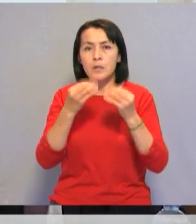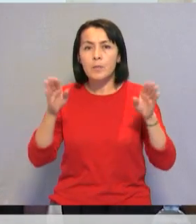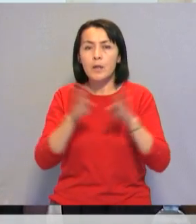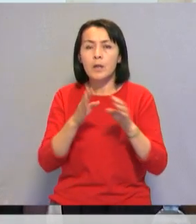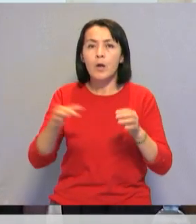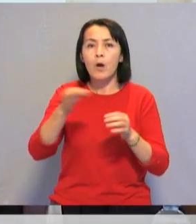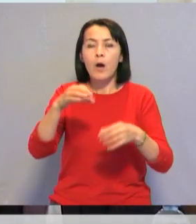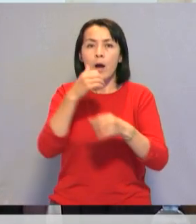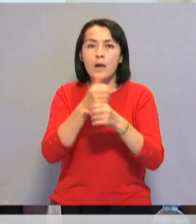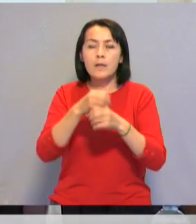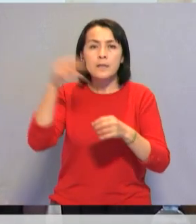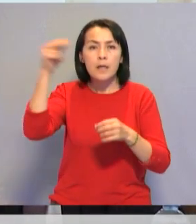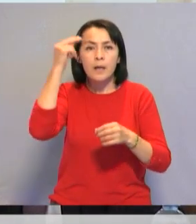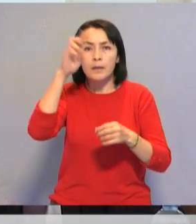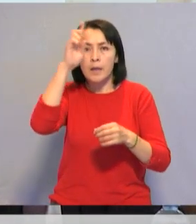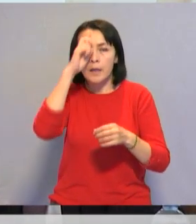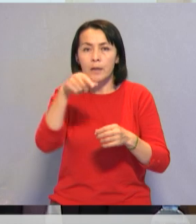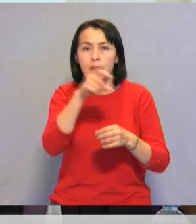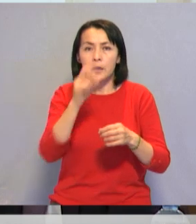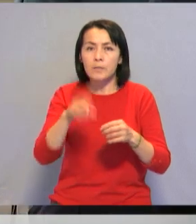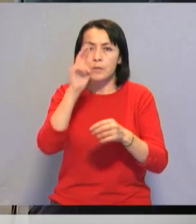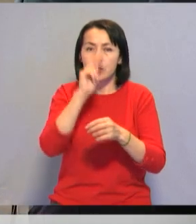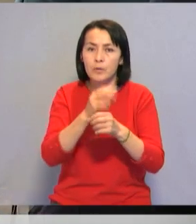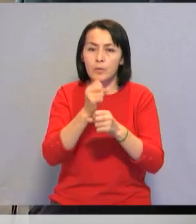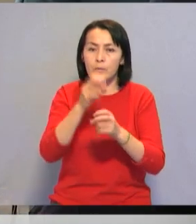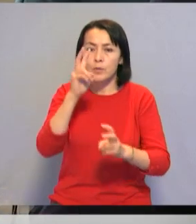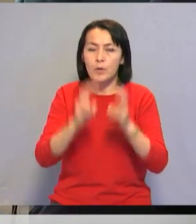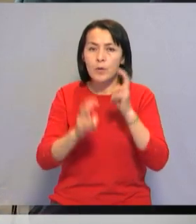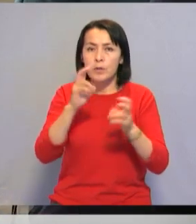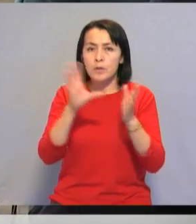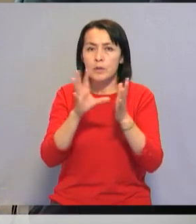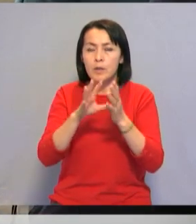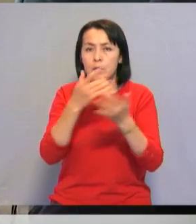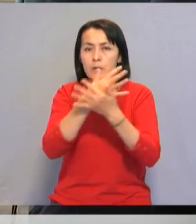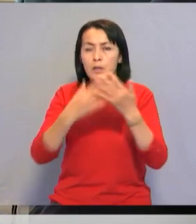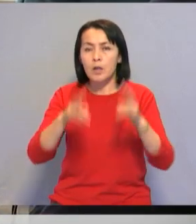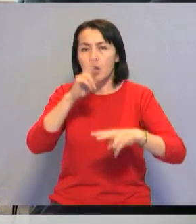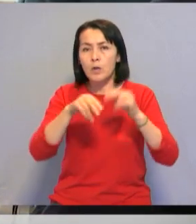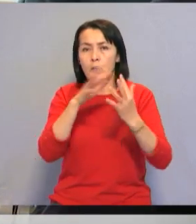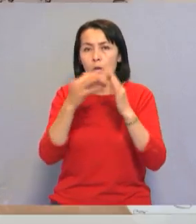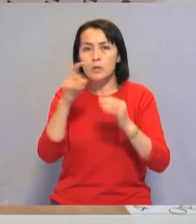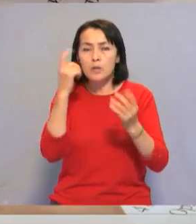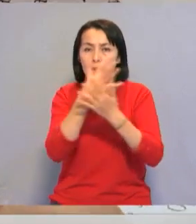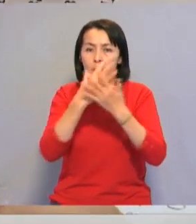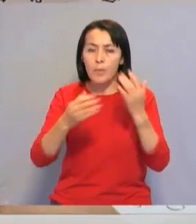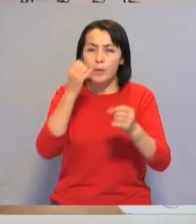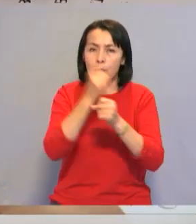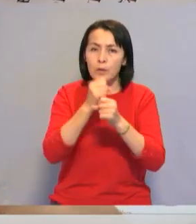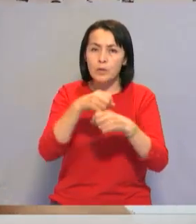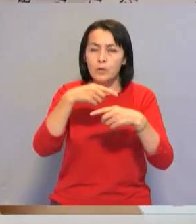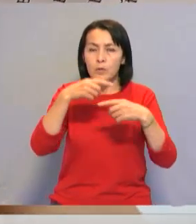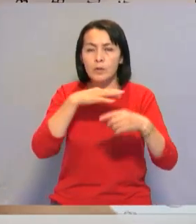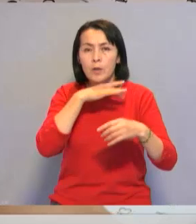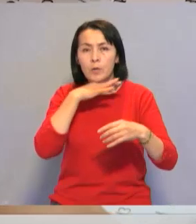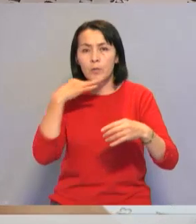өңір басшысы аспанасты елінің өкілдерін өңдеу өнеркәсібі, электротехника, құрылыс, ауыл шаруашылығы өнімдерін өңдеу сынды